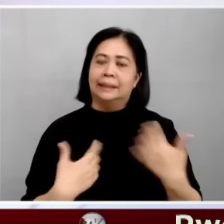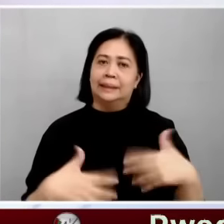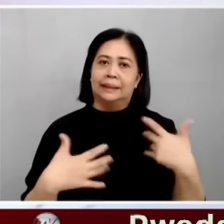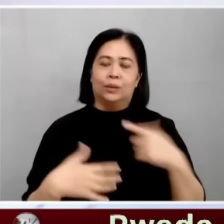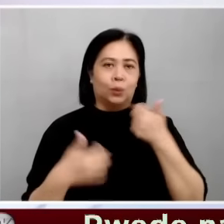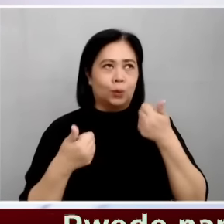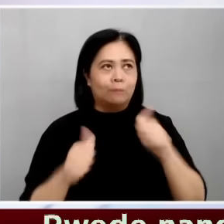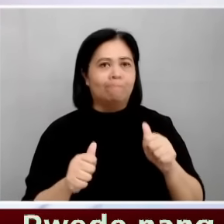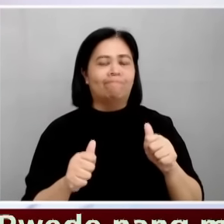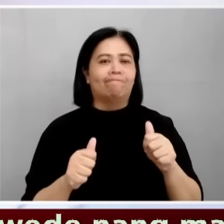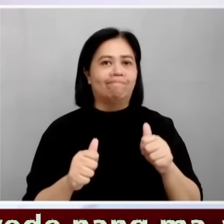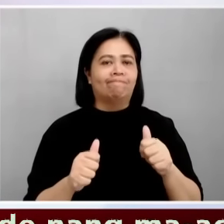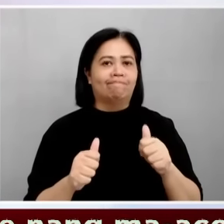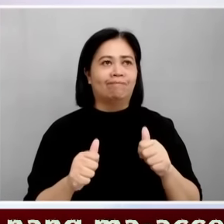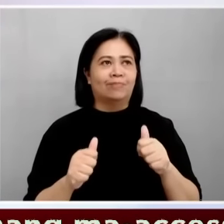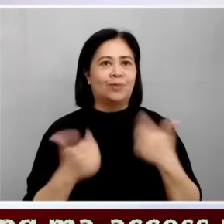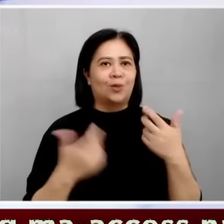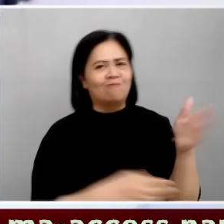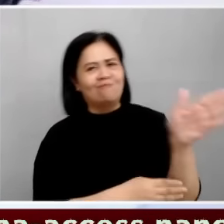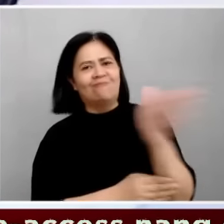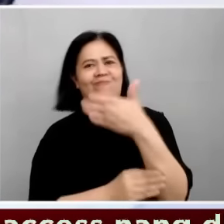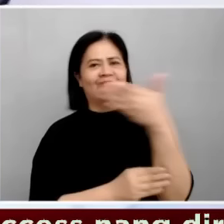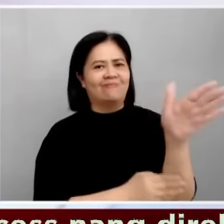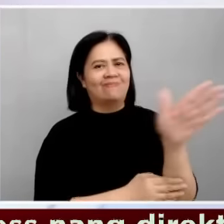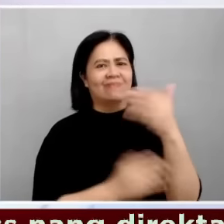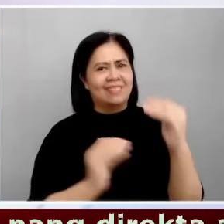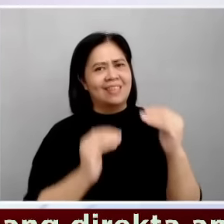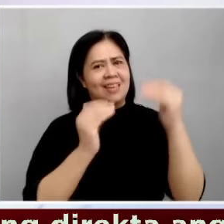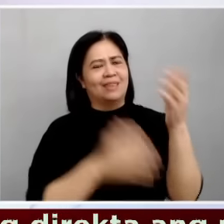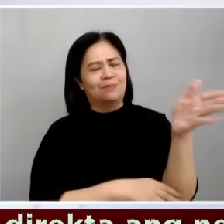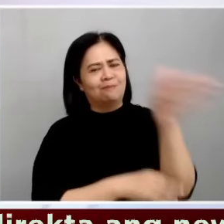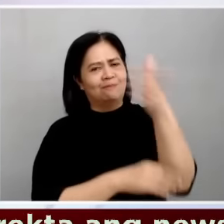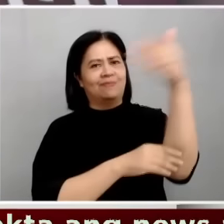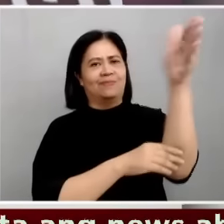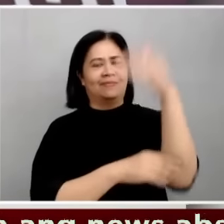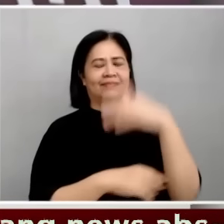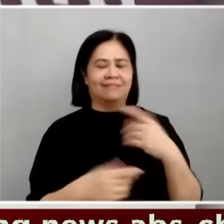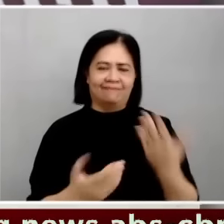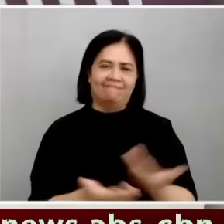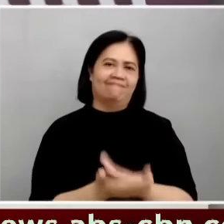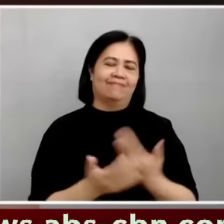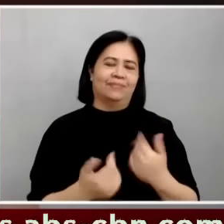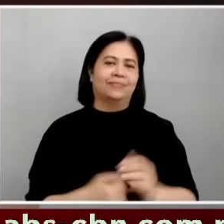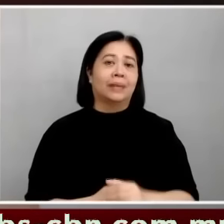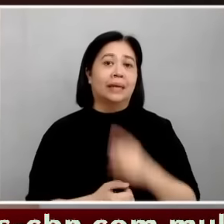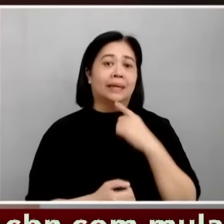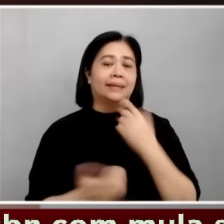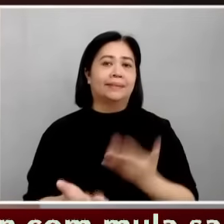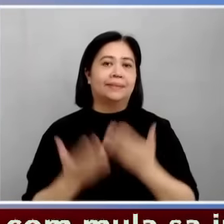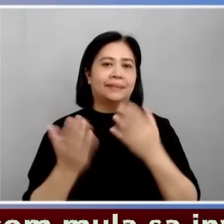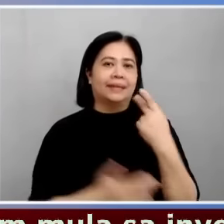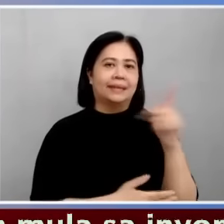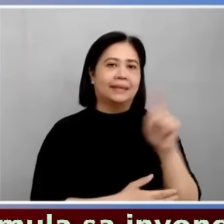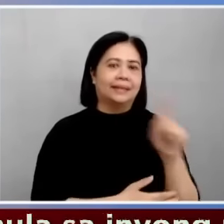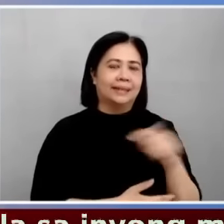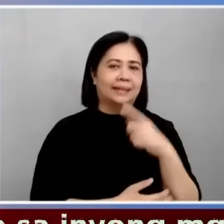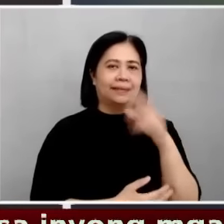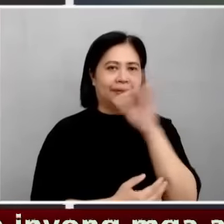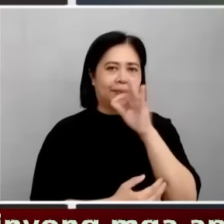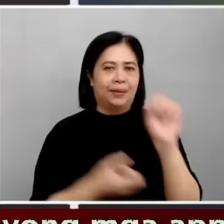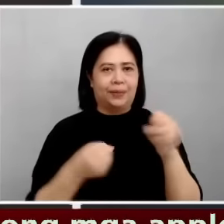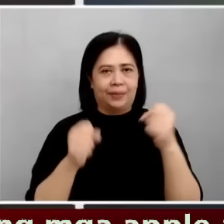to wave the flag high doon, medyo iba. Kaya alay ni Casey sa mga Pinoy